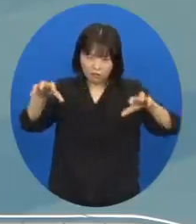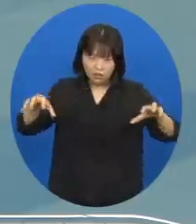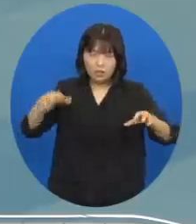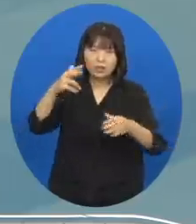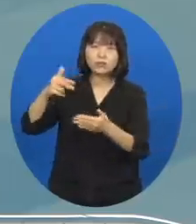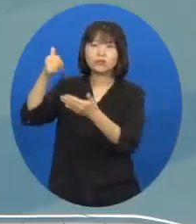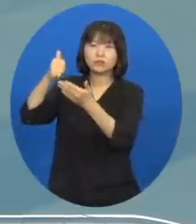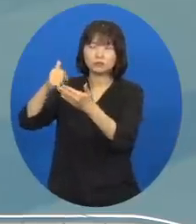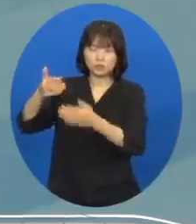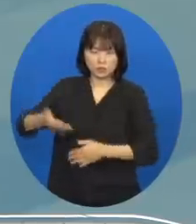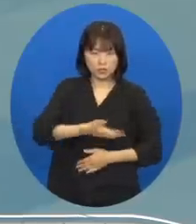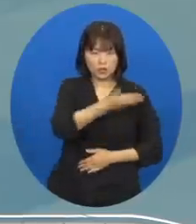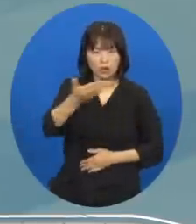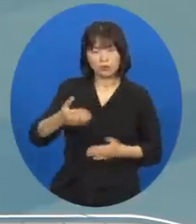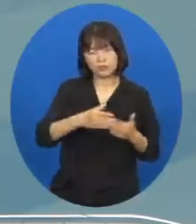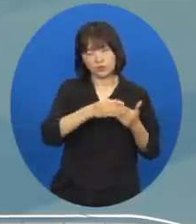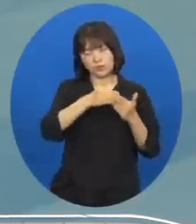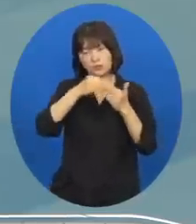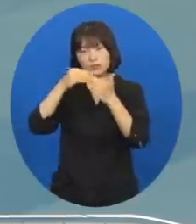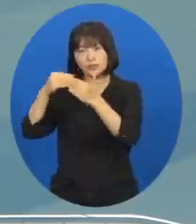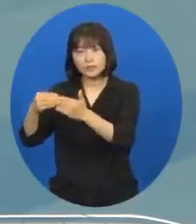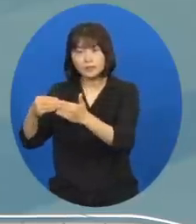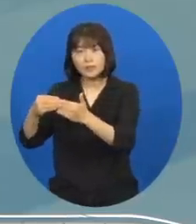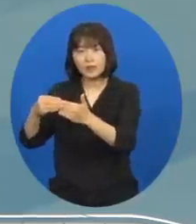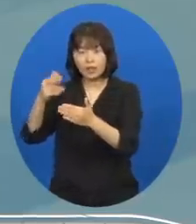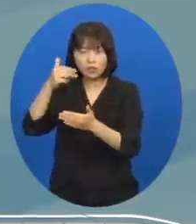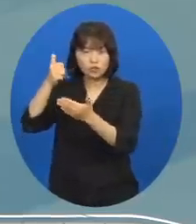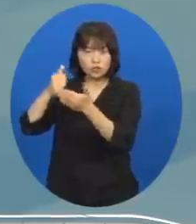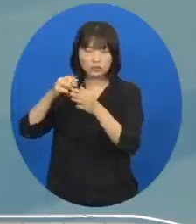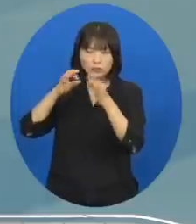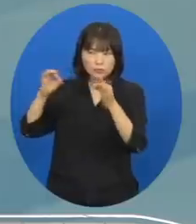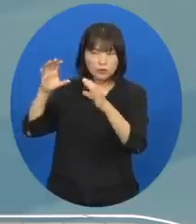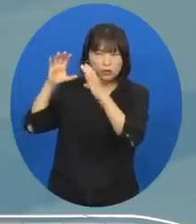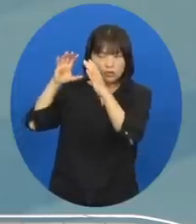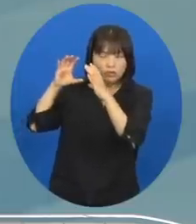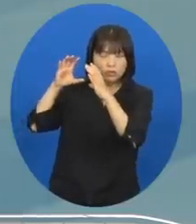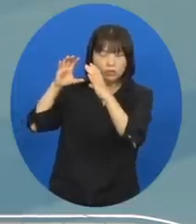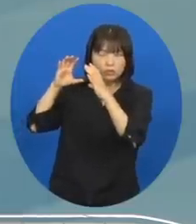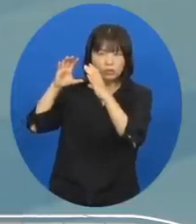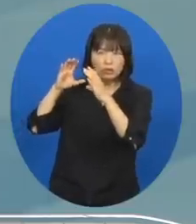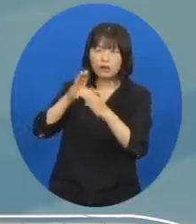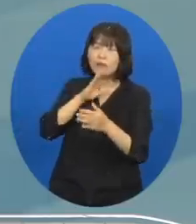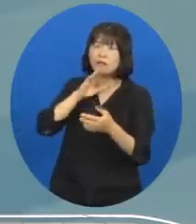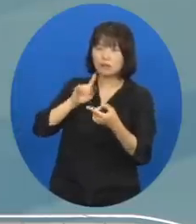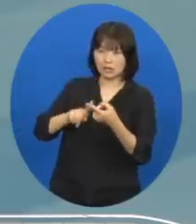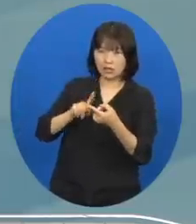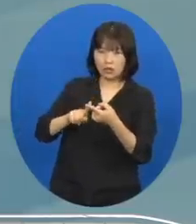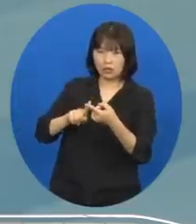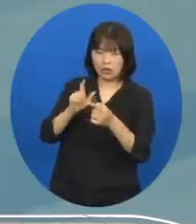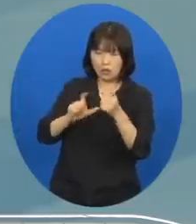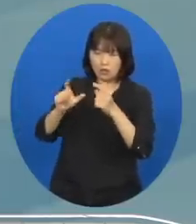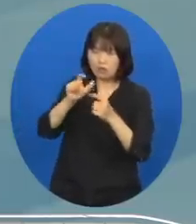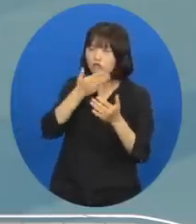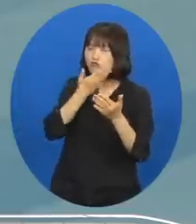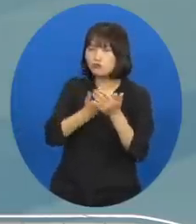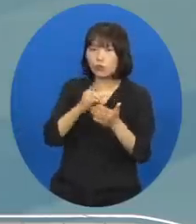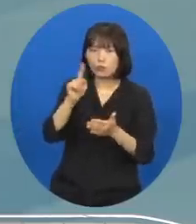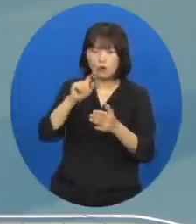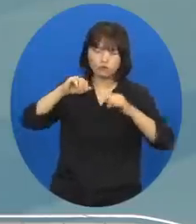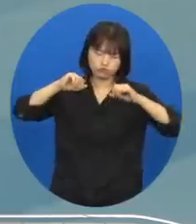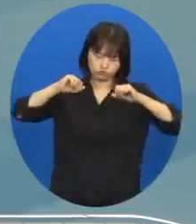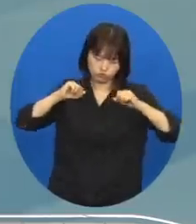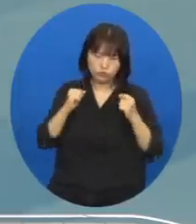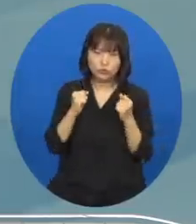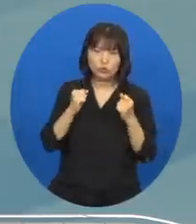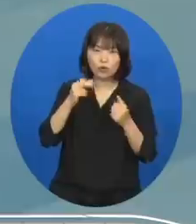여러분을 이끄시는 분이세요. 주님의 음성 듣는 건 물론이에요. 더 중요한 것은 순종입니다.